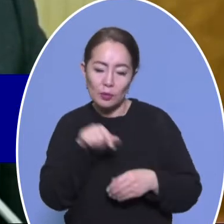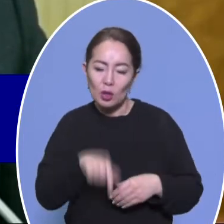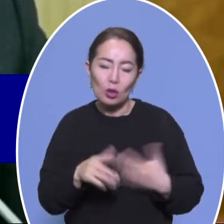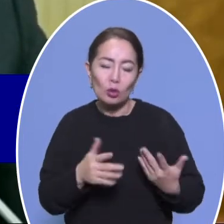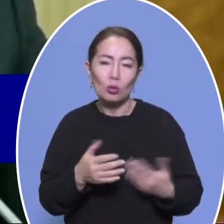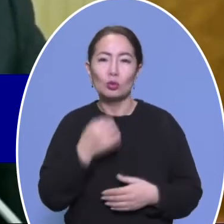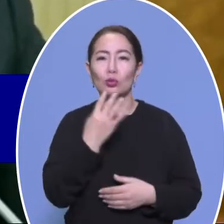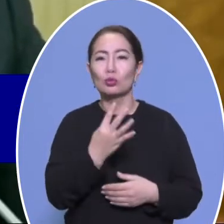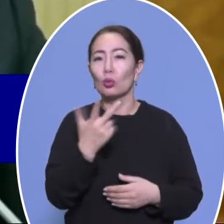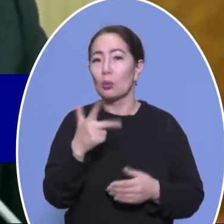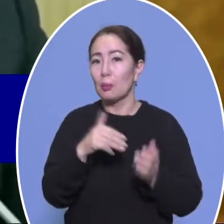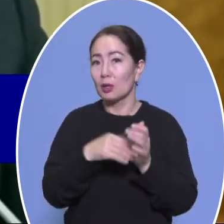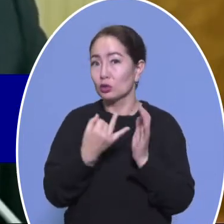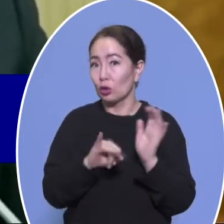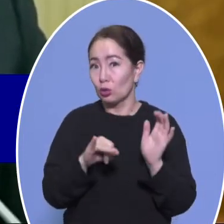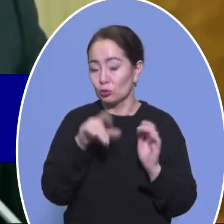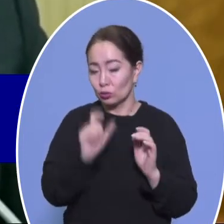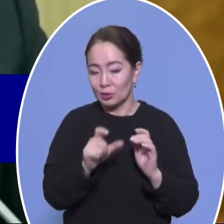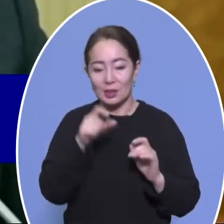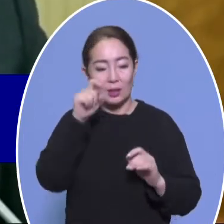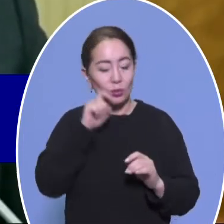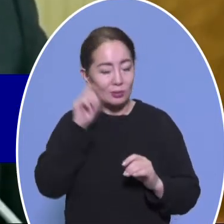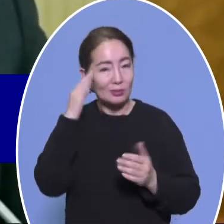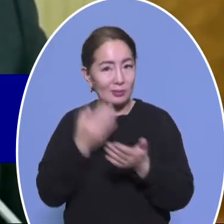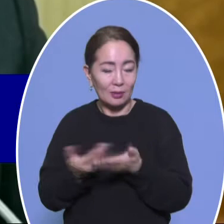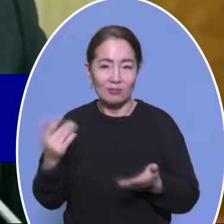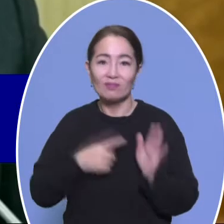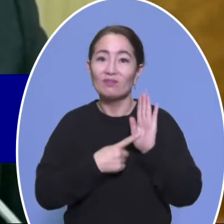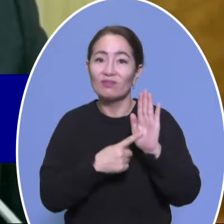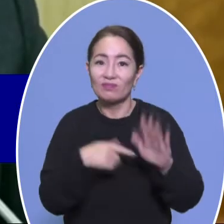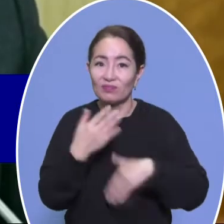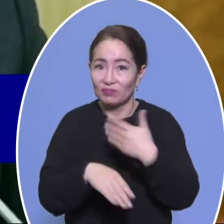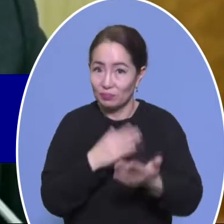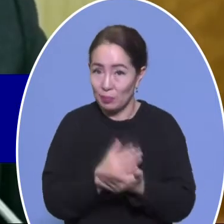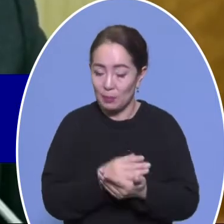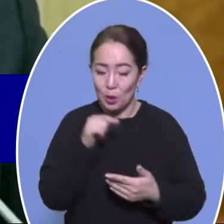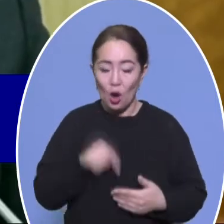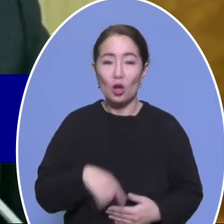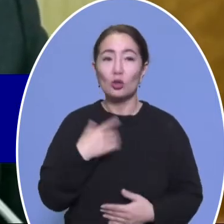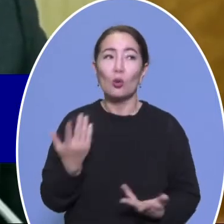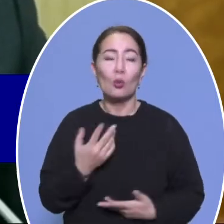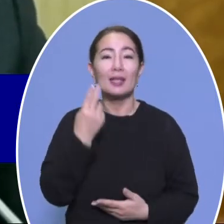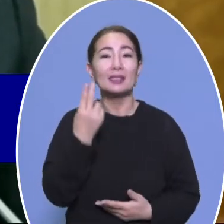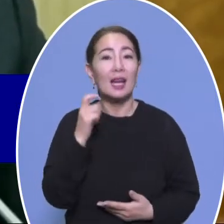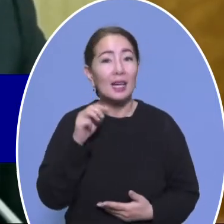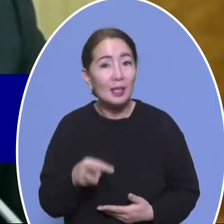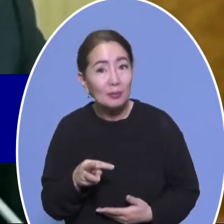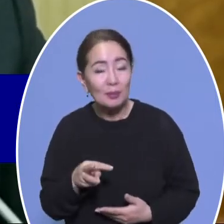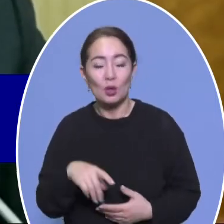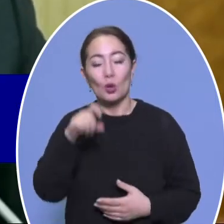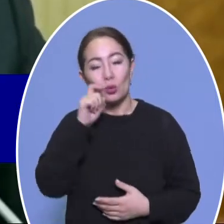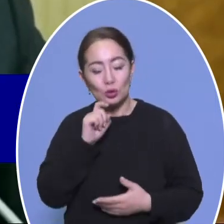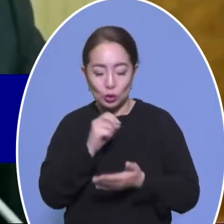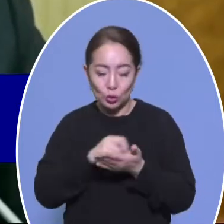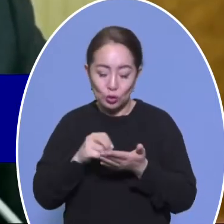өнөөдрийн байдлаар 43,700 иргэнээс мөн одоо юм санал хүсэлтээ илэрхийлжээ. За одоо бол ингээд цахимаар бол хүсэлт